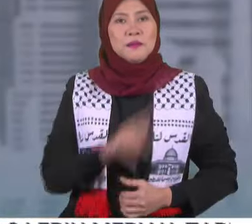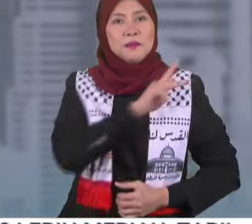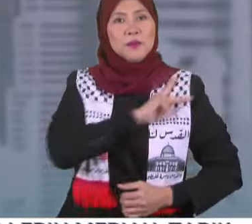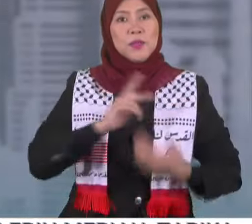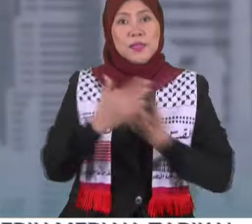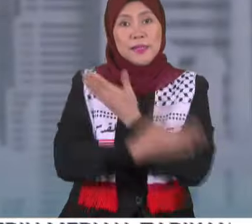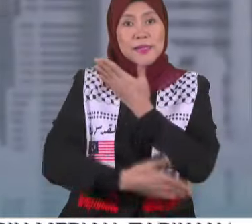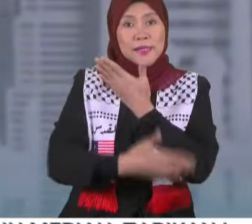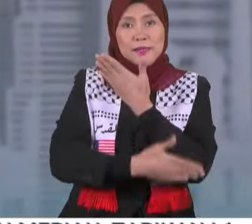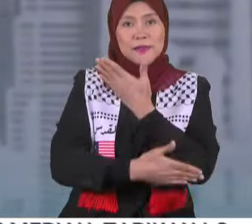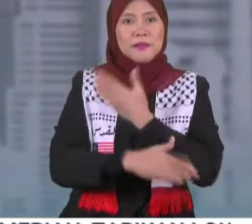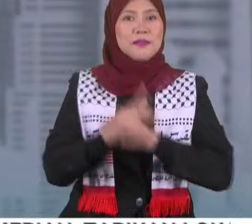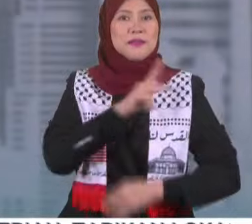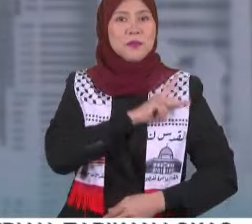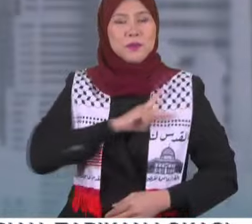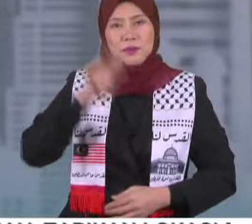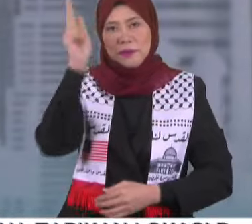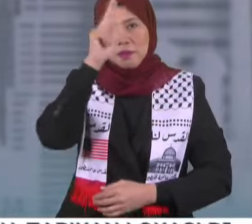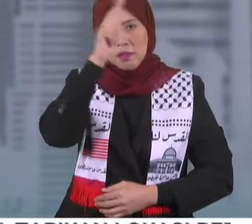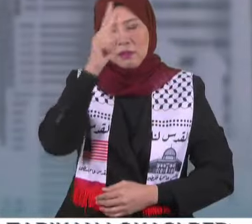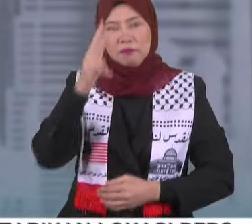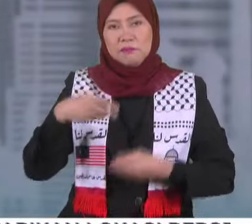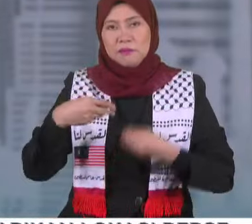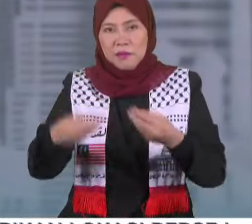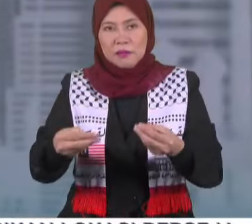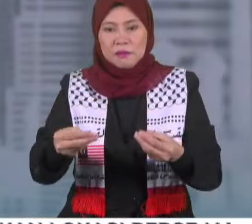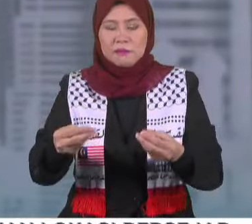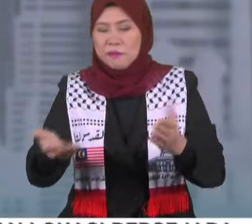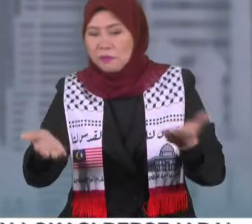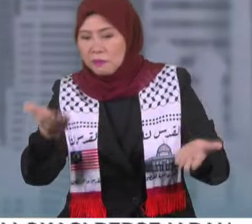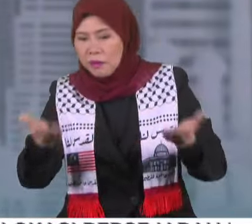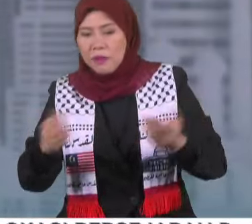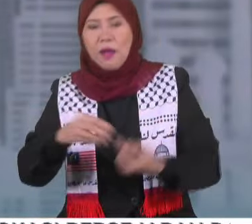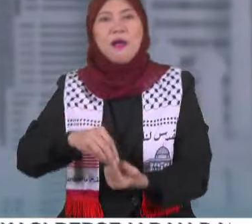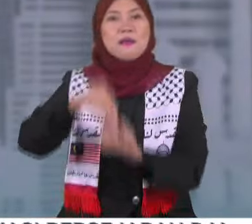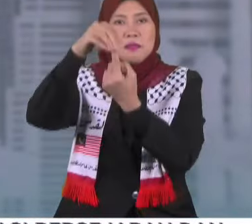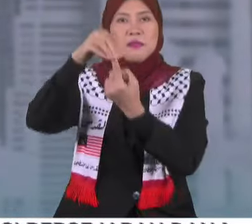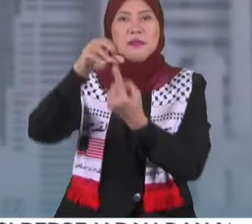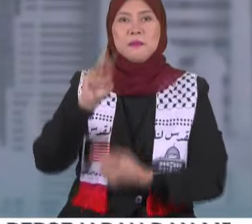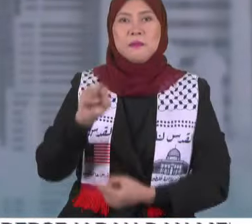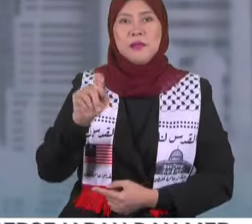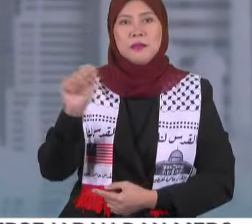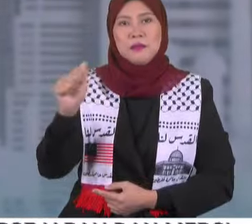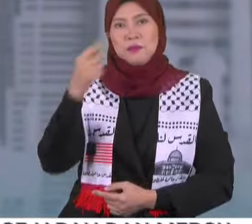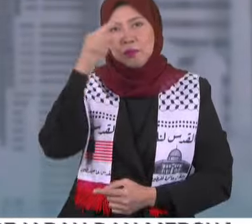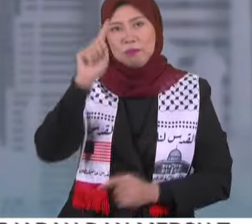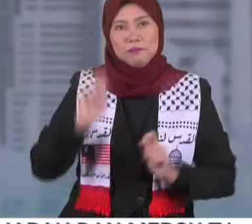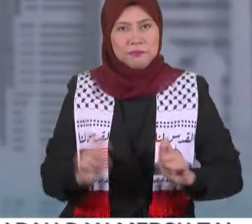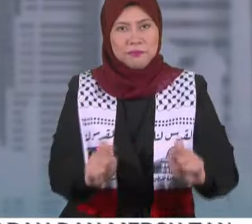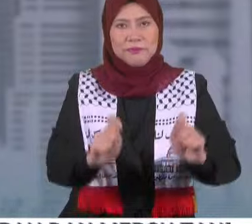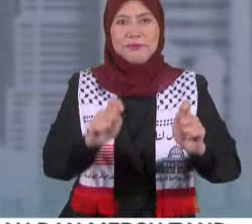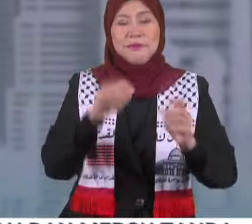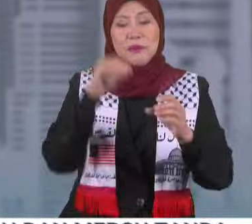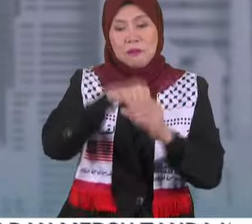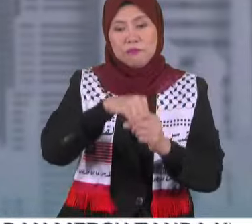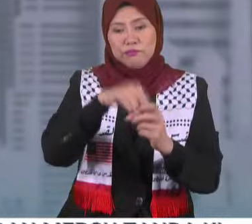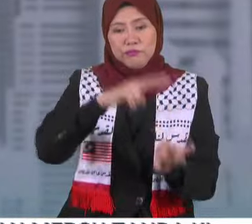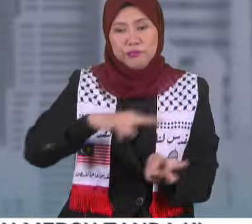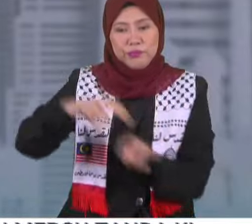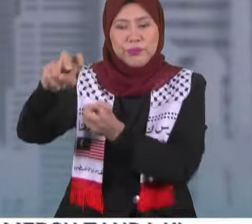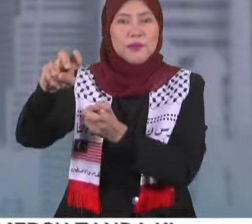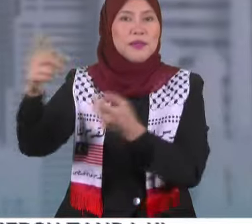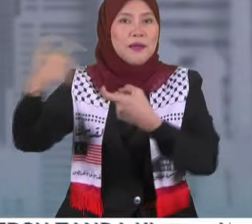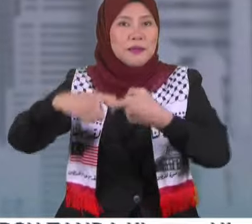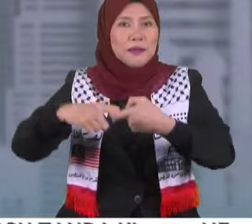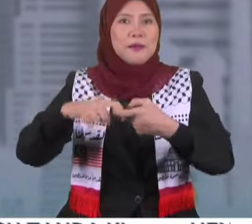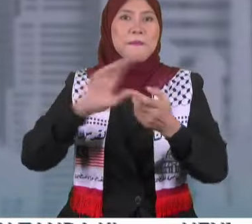Ketua Negara dan Ketua Kerajaan diberi pertimbangan khas oleh Meta daripada dikenakan tindakan berkaitan kandungan media sosial berhubung isu